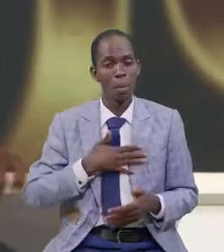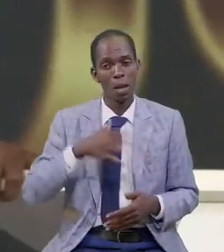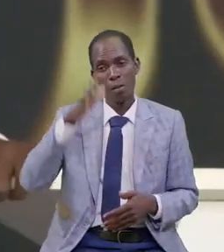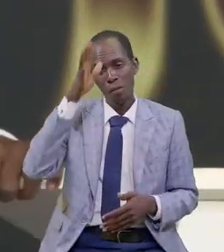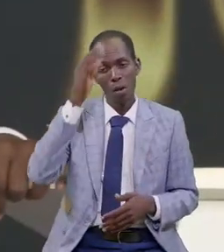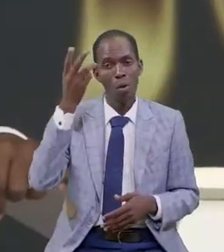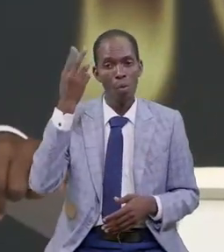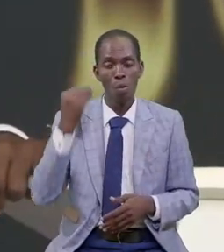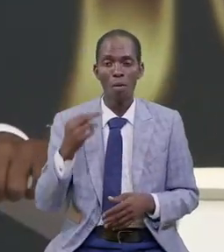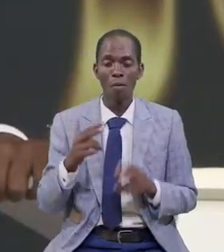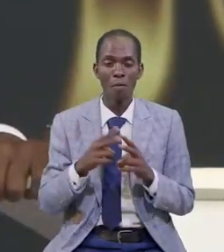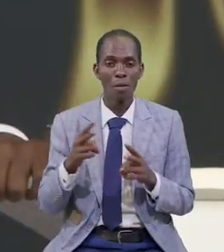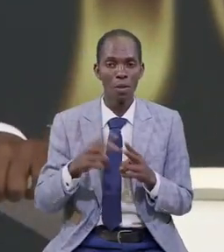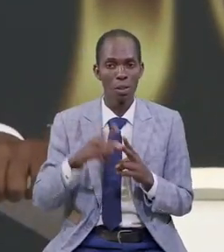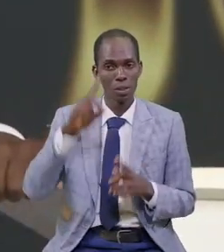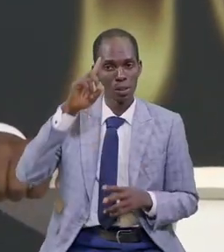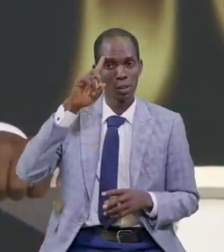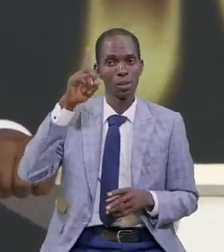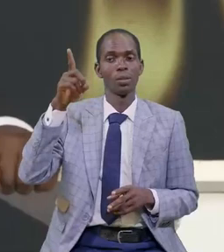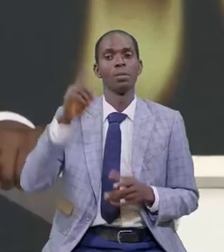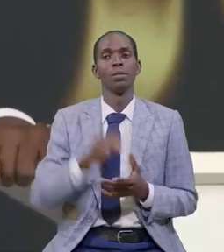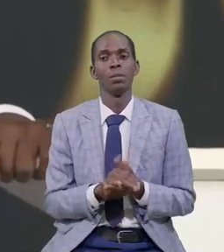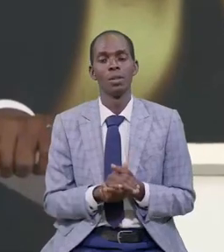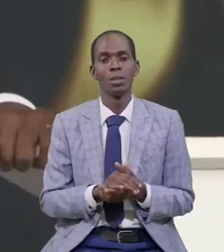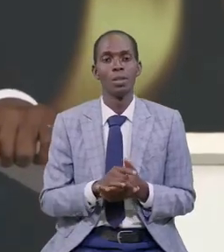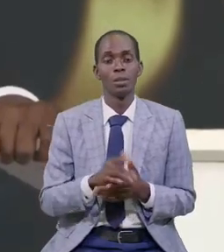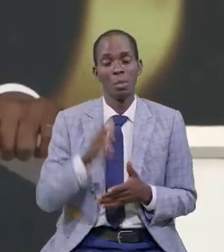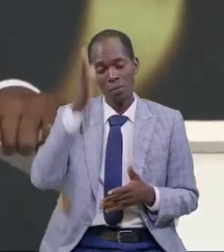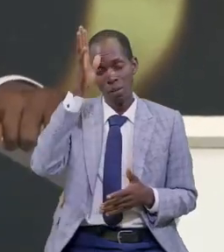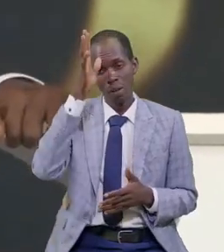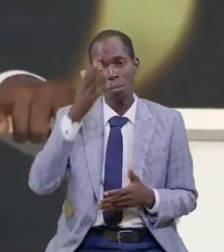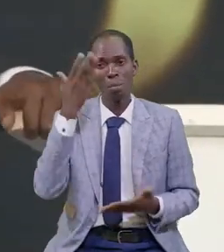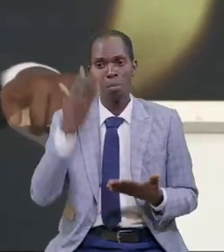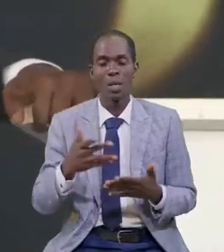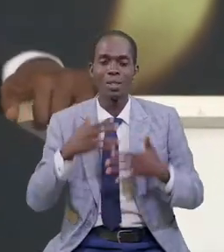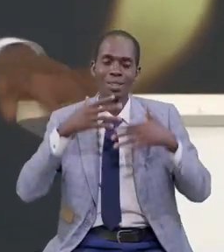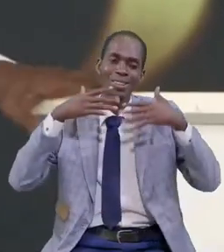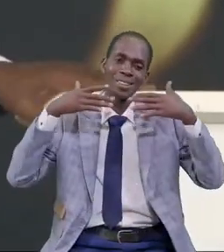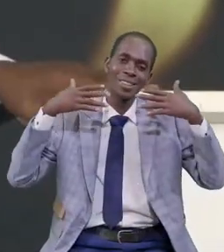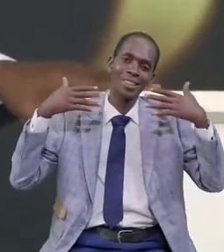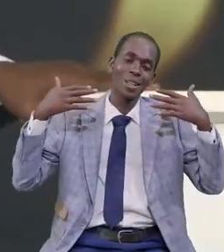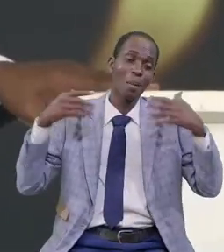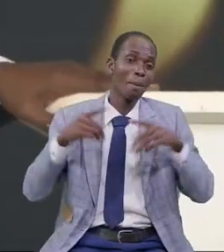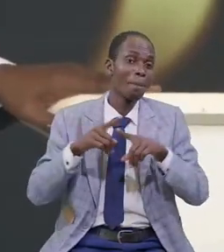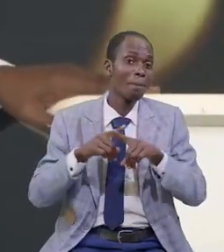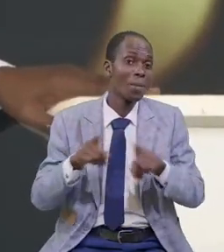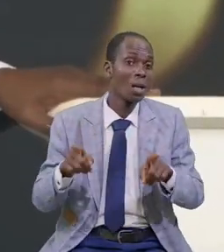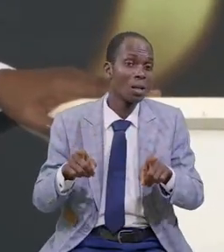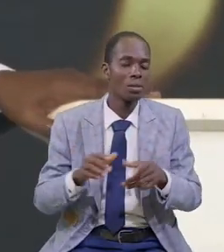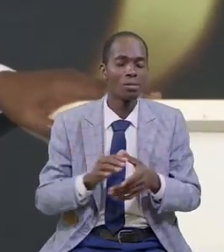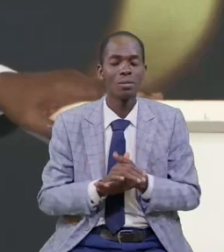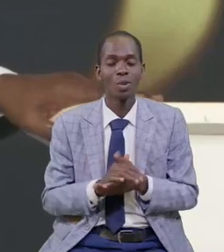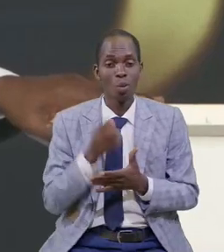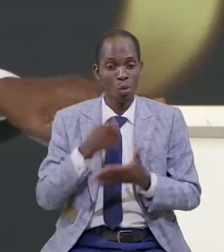homme très très très très crusé il peut sourire vous pouvez voir C